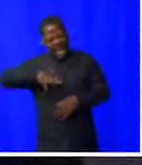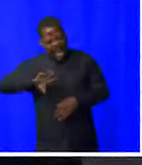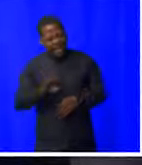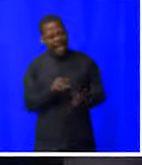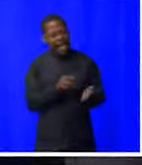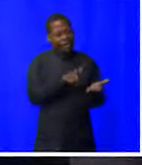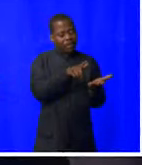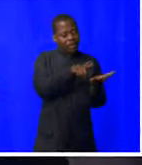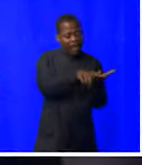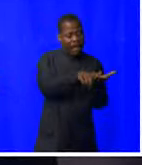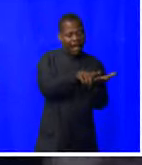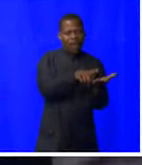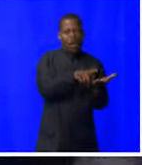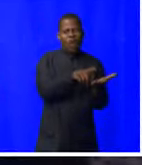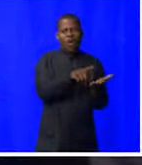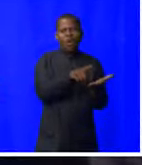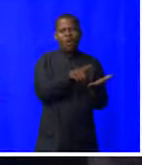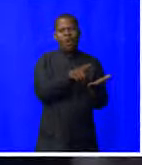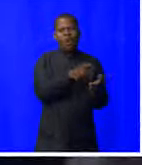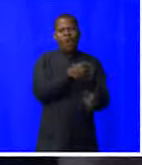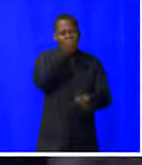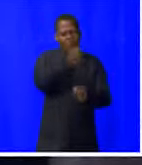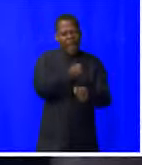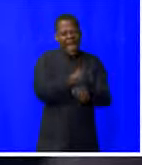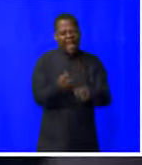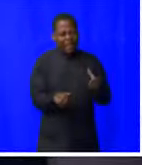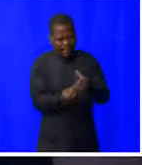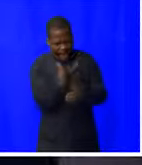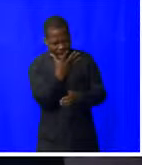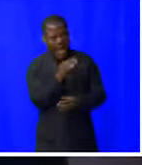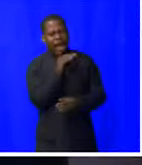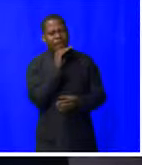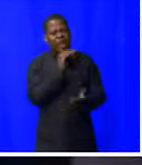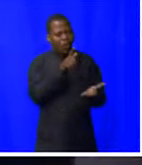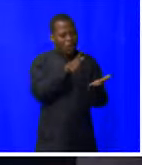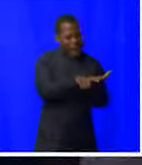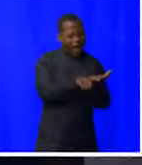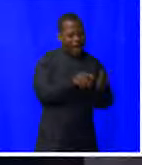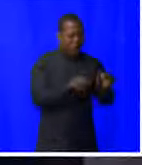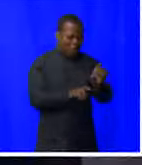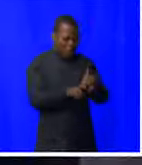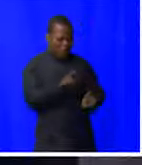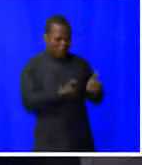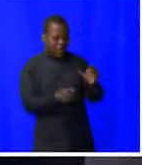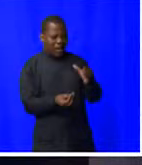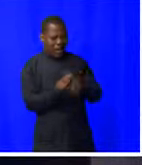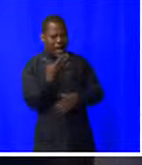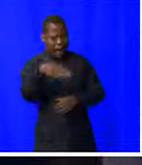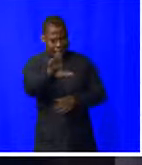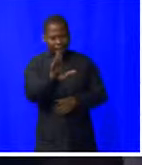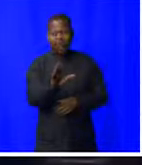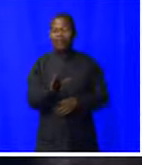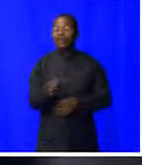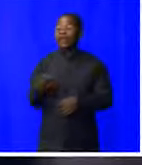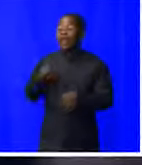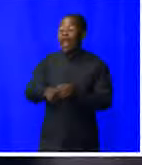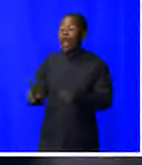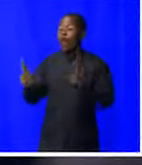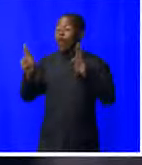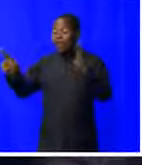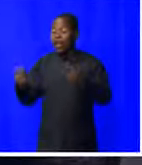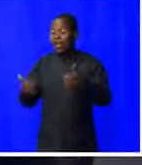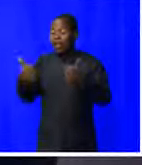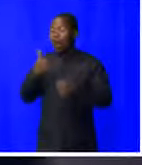lesiyangaka imthetho engakasebenzi kufuna bese ibiyele emuva phezu icayela phansi ingene kabusha endlini sikufisa enhlanhla Khumalo usacala iminyaka yakho lesihlana